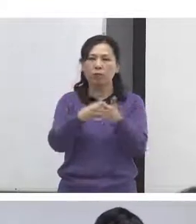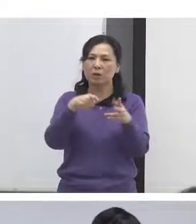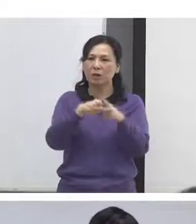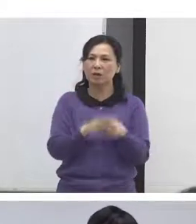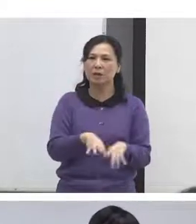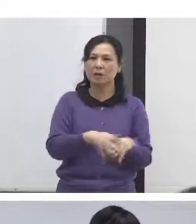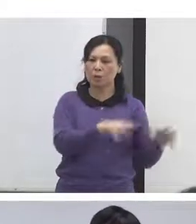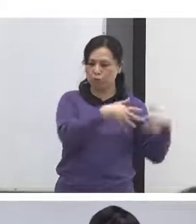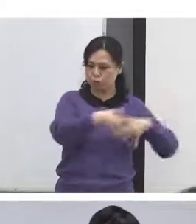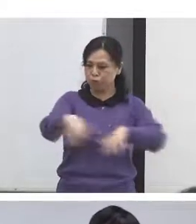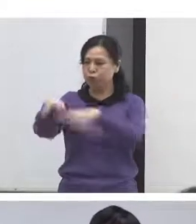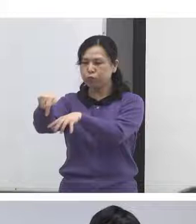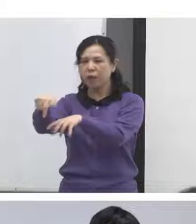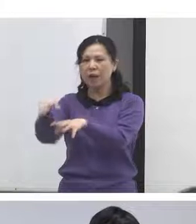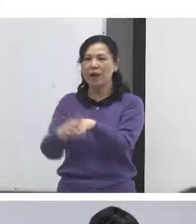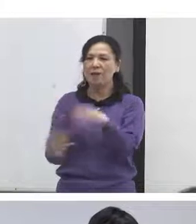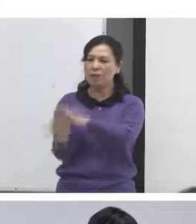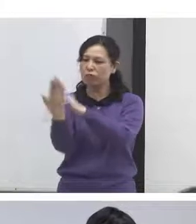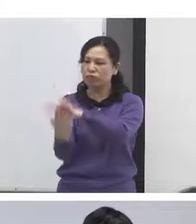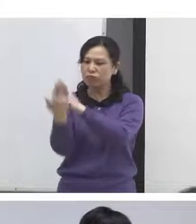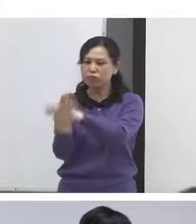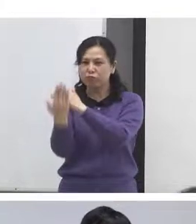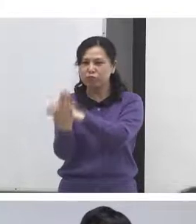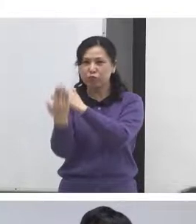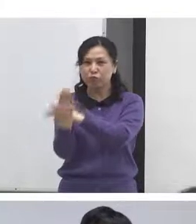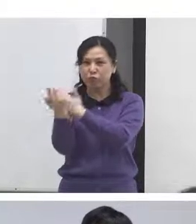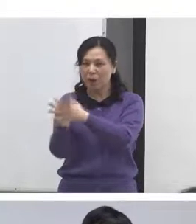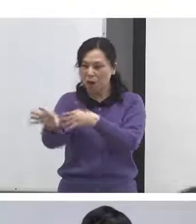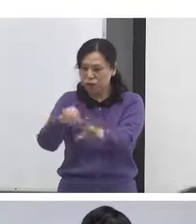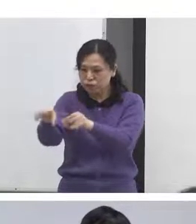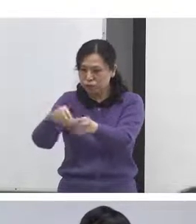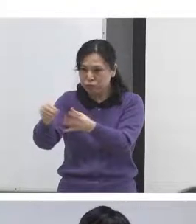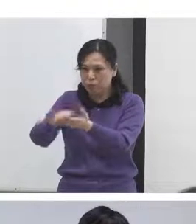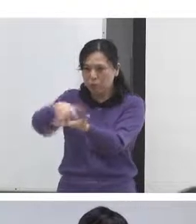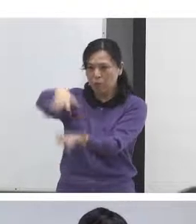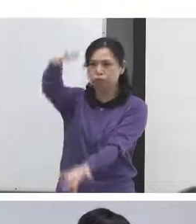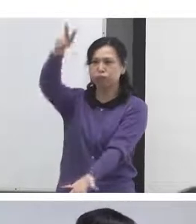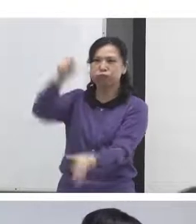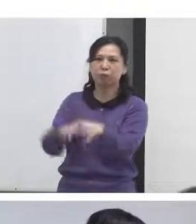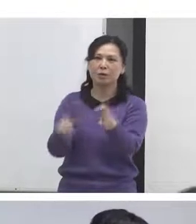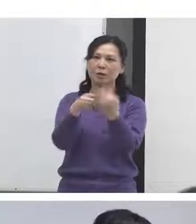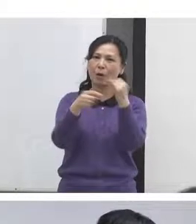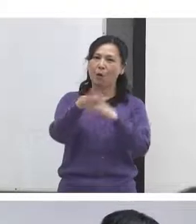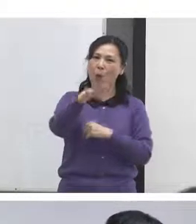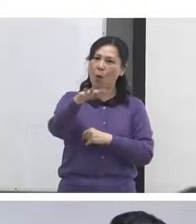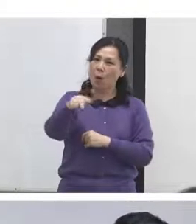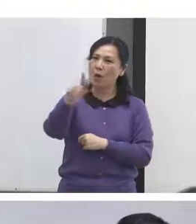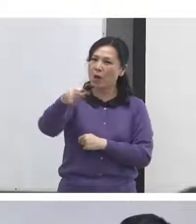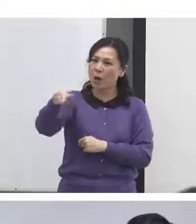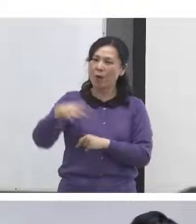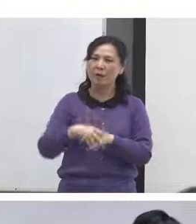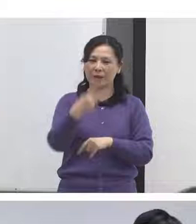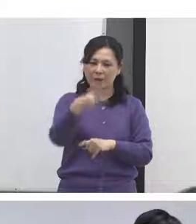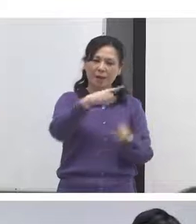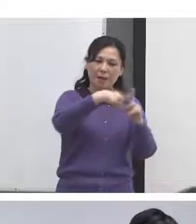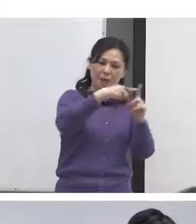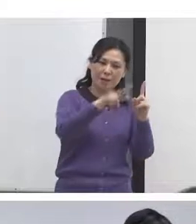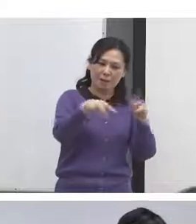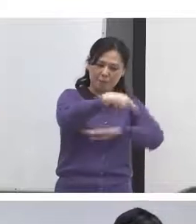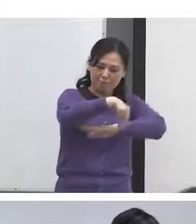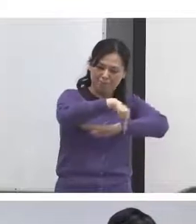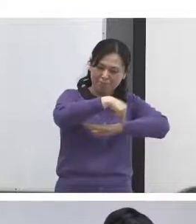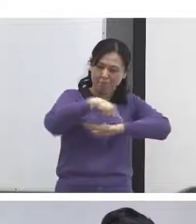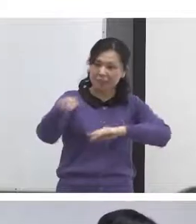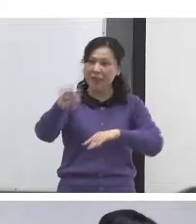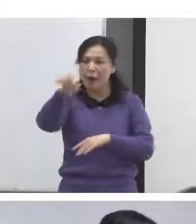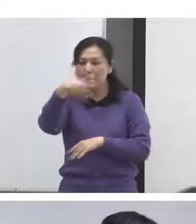院里面去印出一张一张的纸本，然后我们那时候收集了起码有5-6千张的纸本，然后我们再用程式去把格子，它纸本里面是